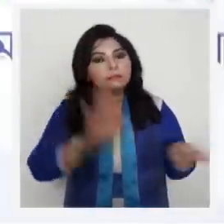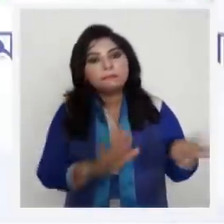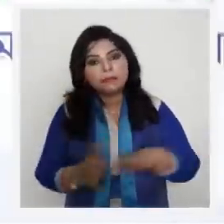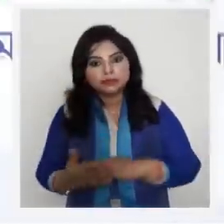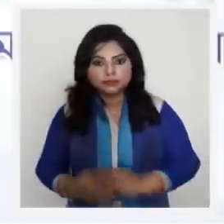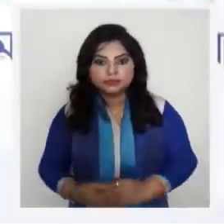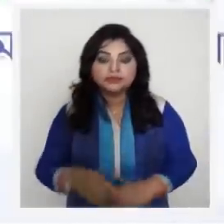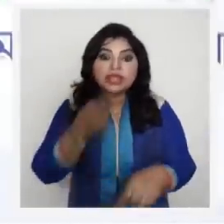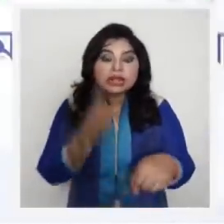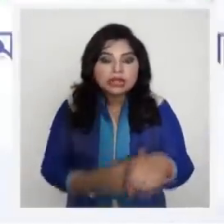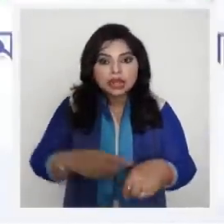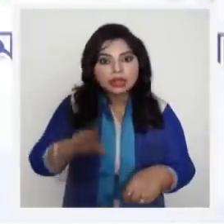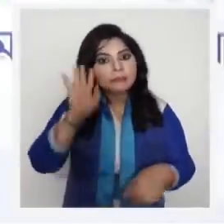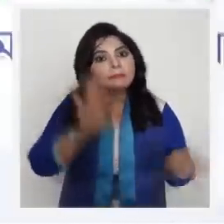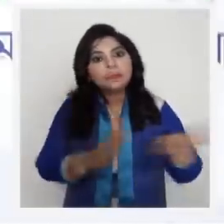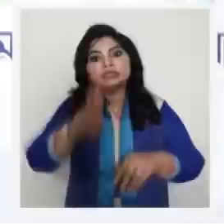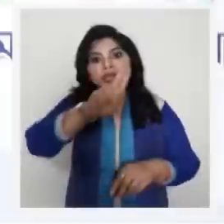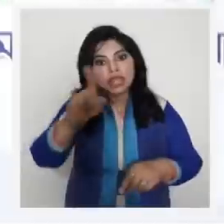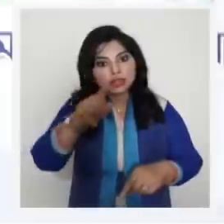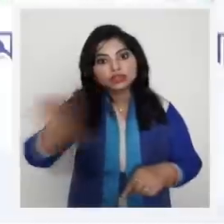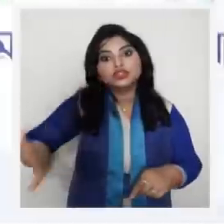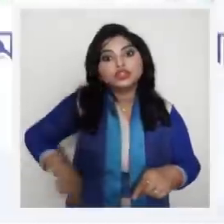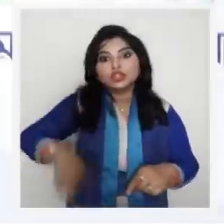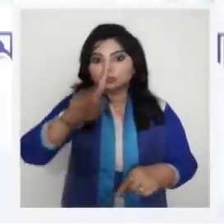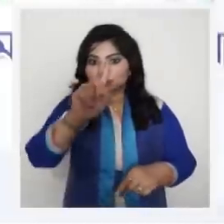71 থেকে 80 বছরের 4 জন এবং 81 থেকে 90 বছরের 3 জন।